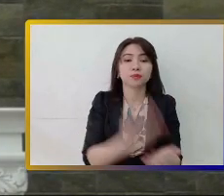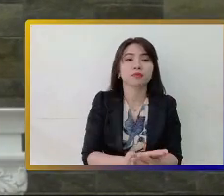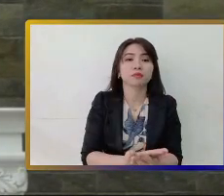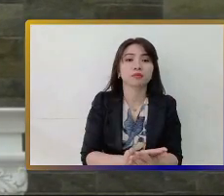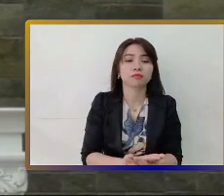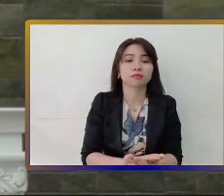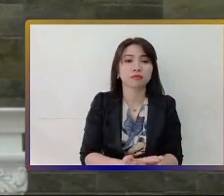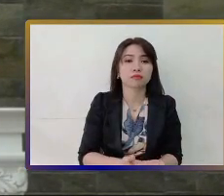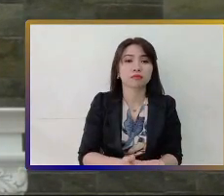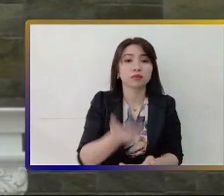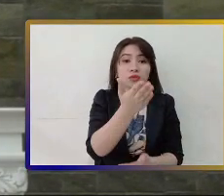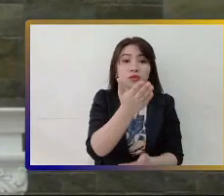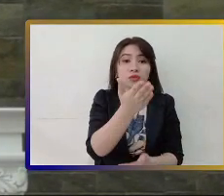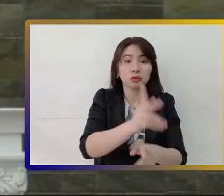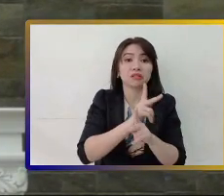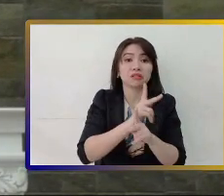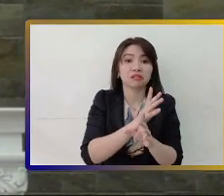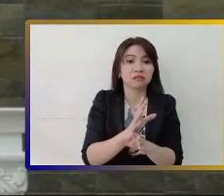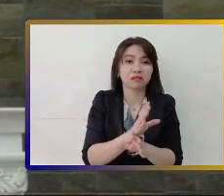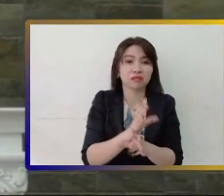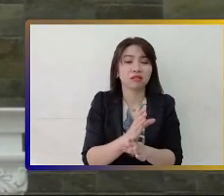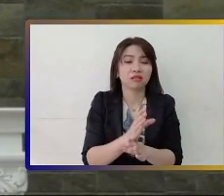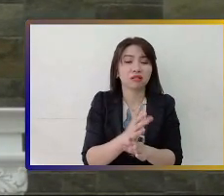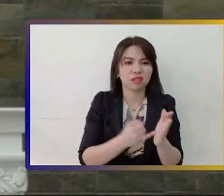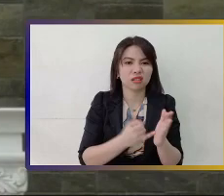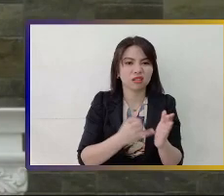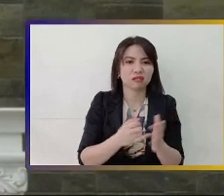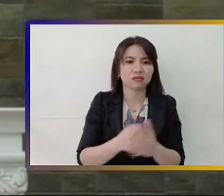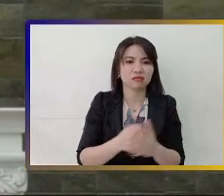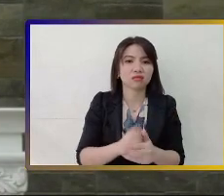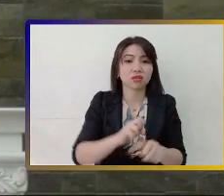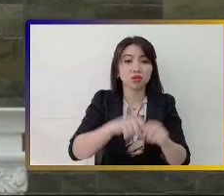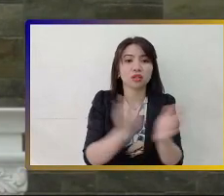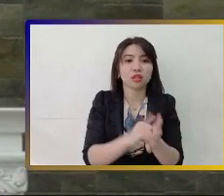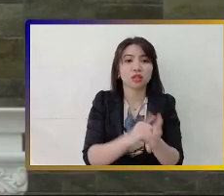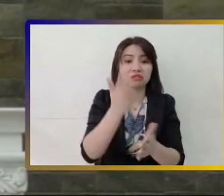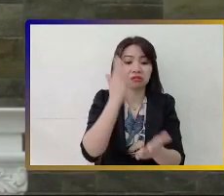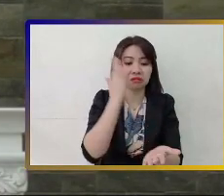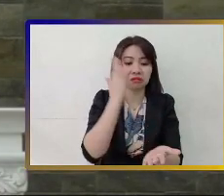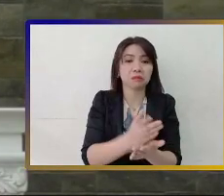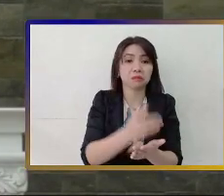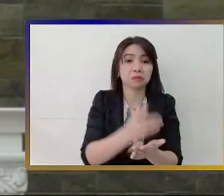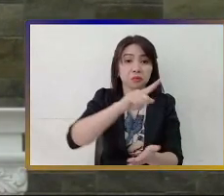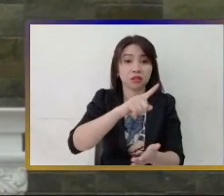mo sarili mo para hindi ka makagawa ng tama.